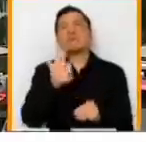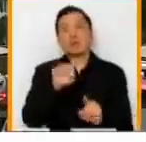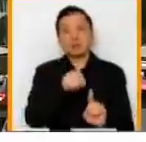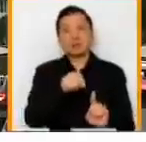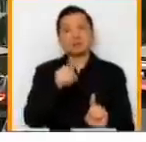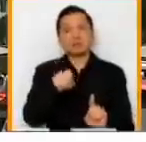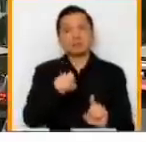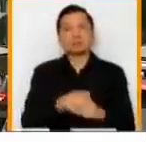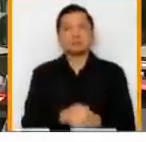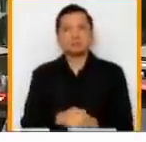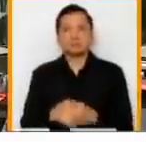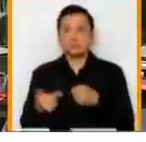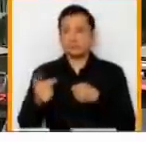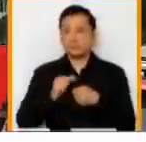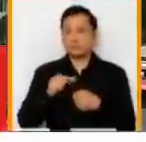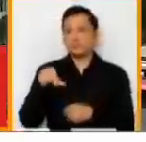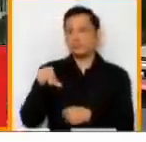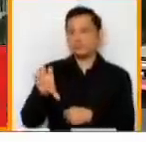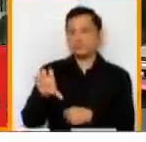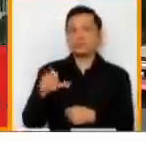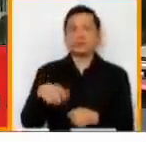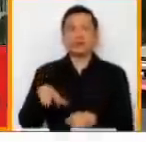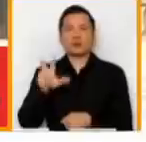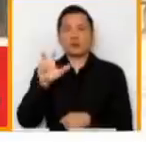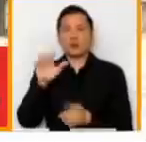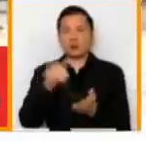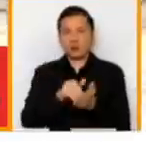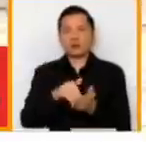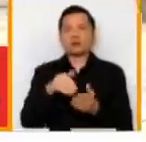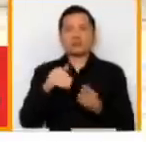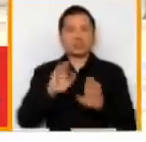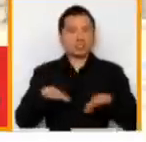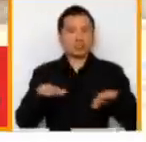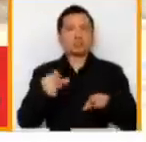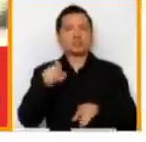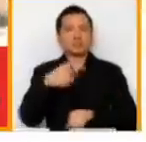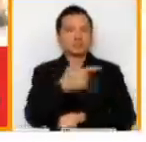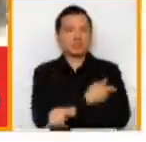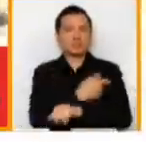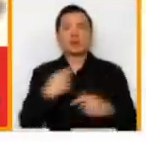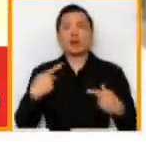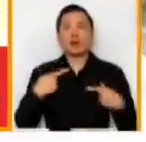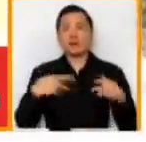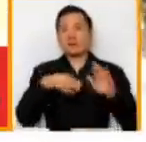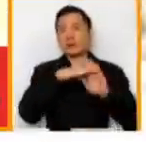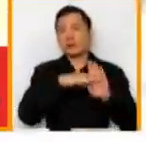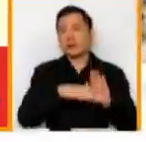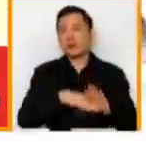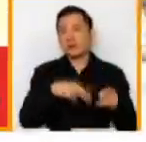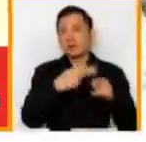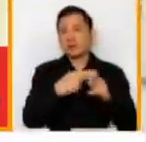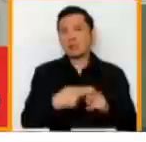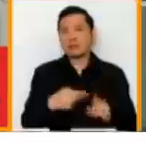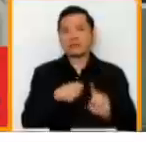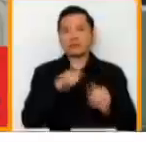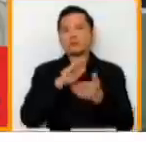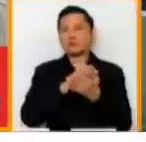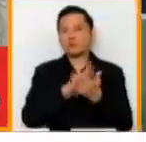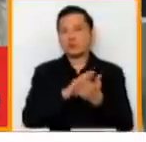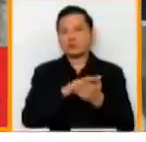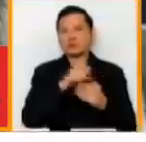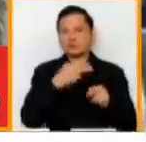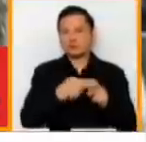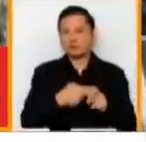Quezon City, nasa 300,000 ang mga batang babakunahan. May master list na raw mula sa mga eskwelahan habang magkakaroon ng